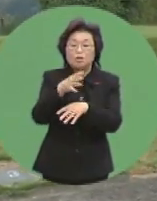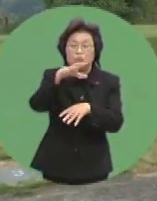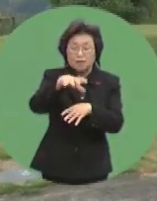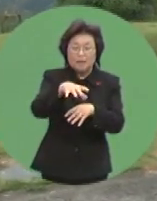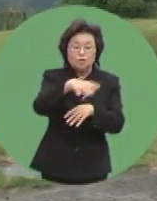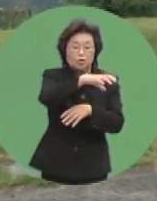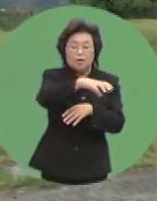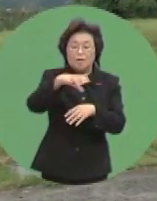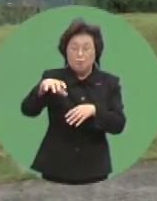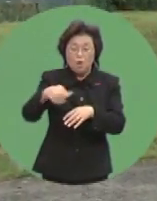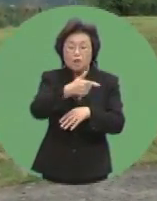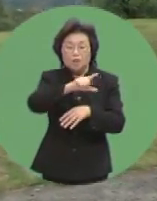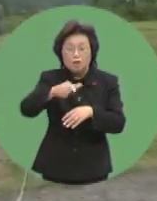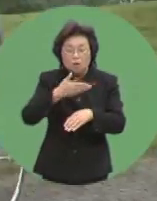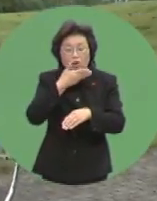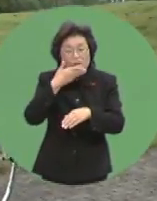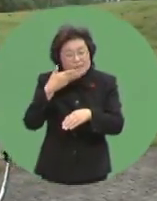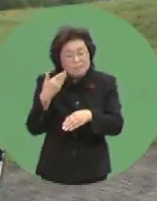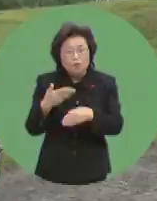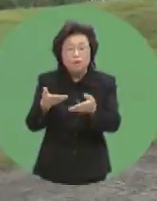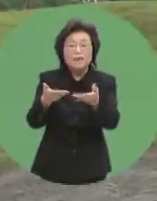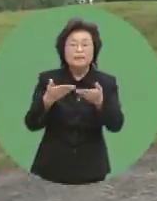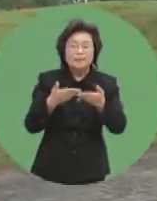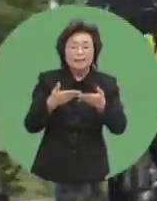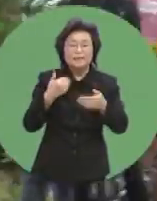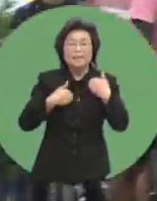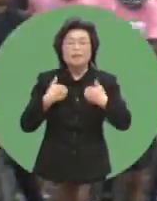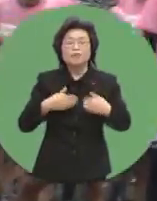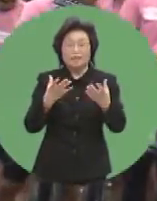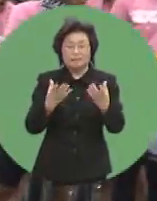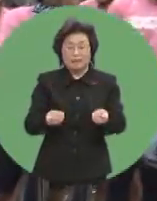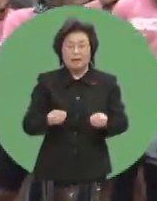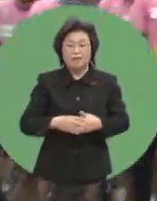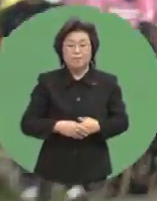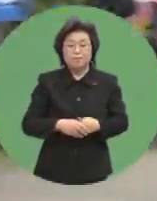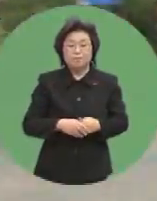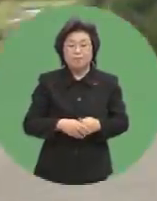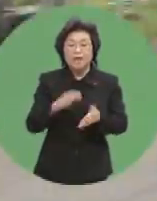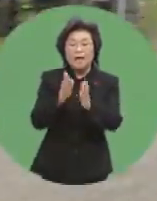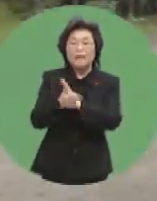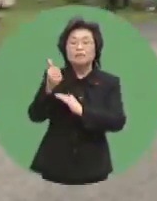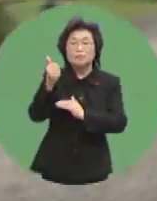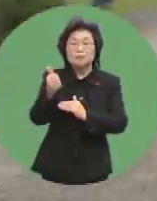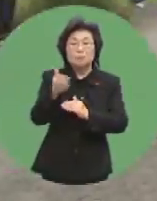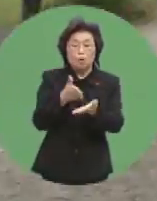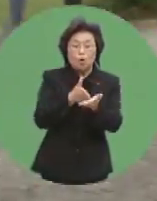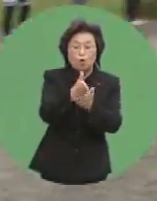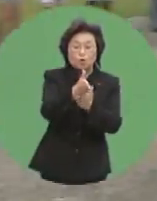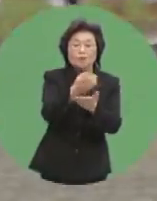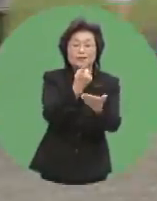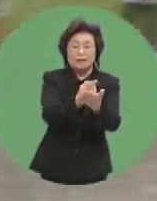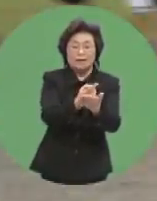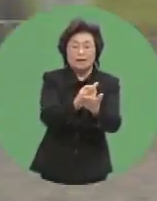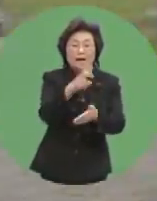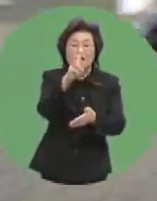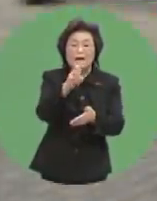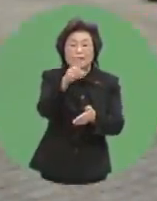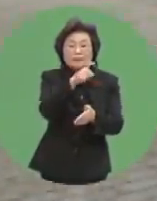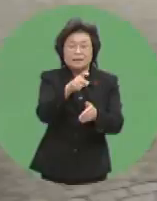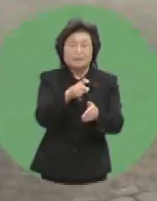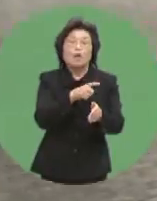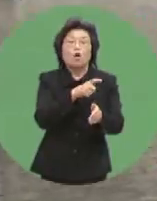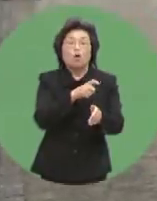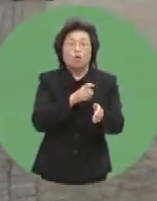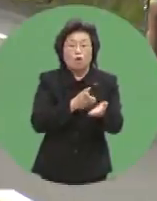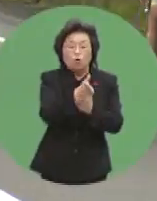ろおいしいものを出していただいて楽しかったです。 また飯泉知事もコースに出て20キロのサイクリングを